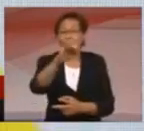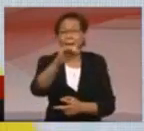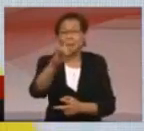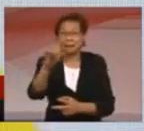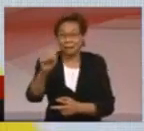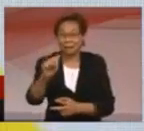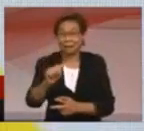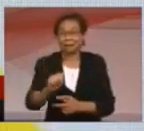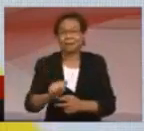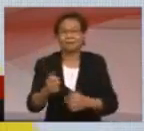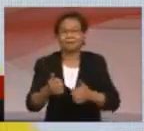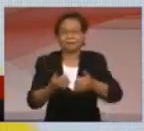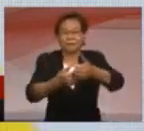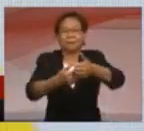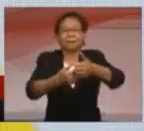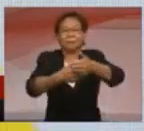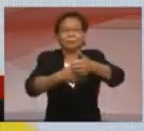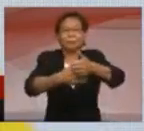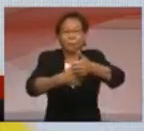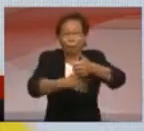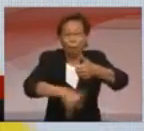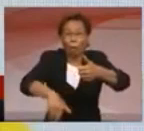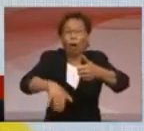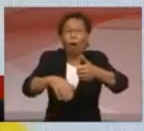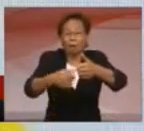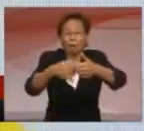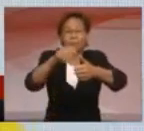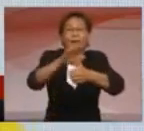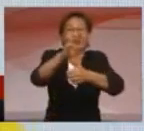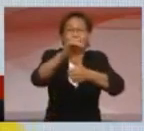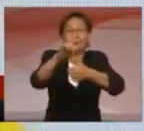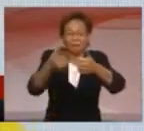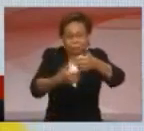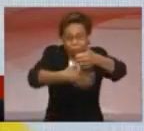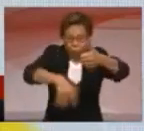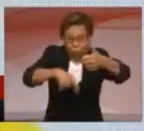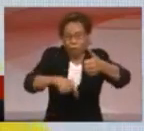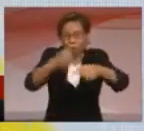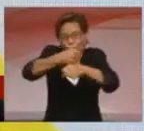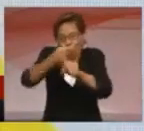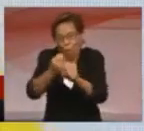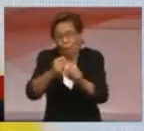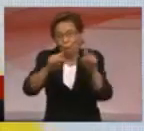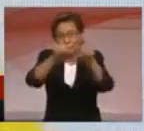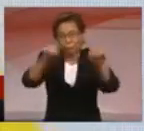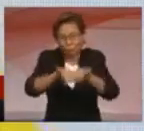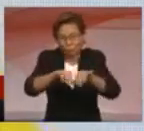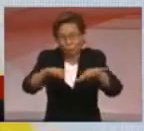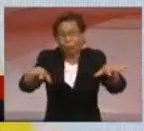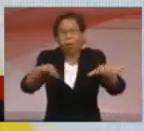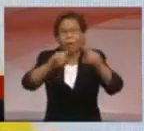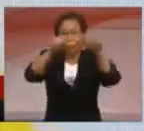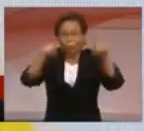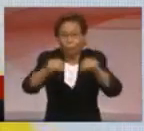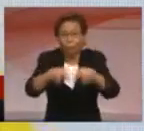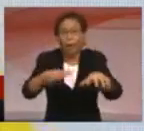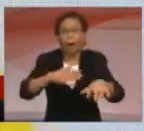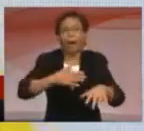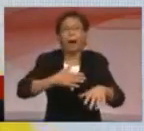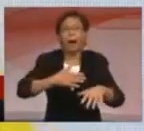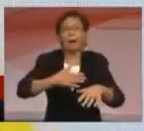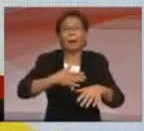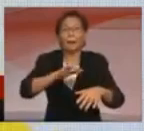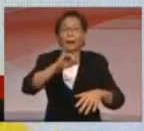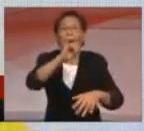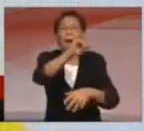bawah Kementerian Perdagangan Antarabangsa dan Industri telah membangunkan portal iManufacturing, iaitu